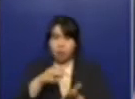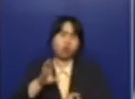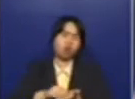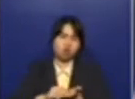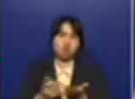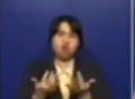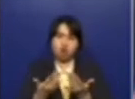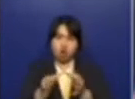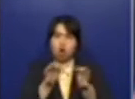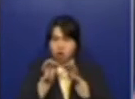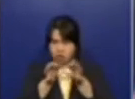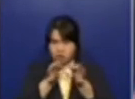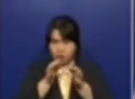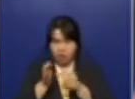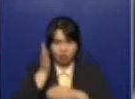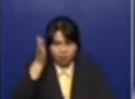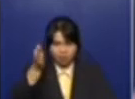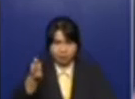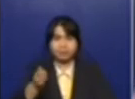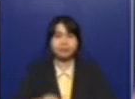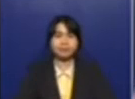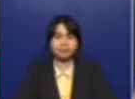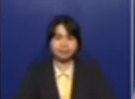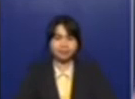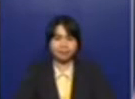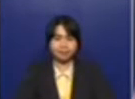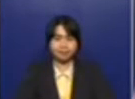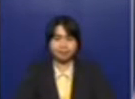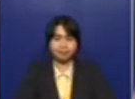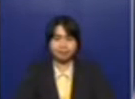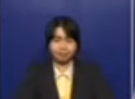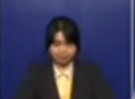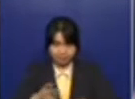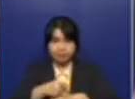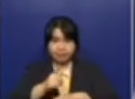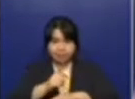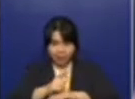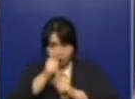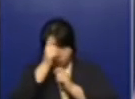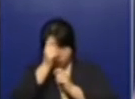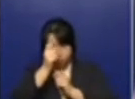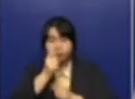ชี้แจงในที่ประชุมสภาต่อไปท่านประธานที่เคารพครับ